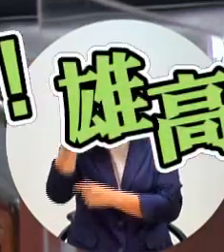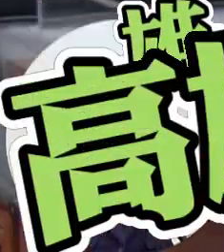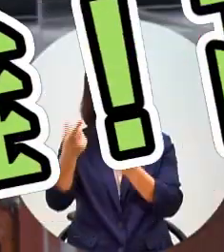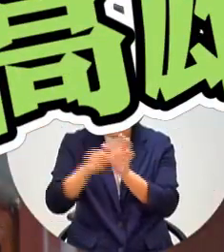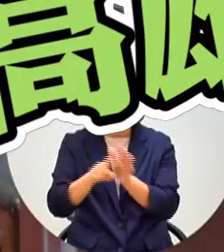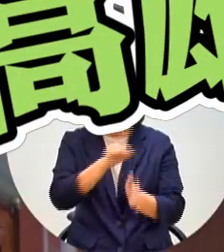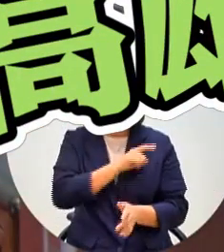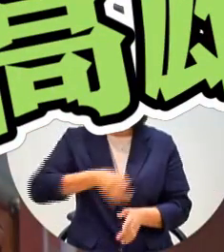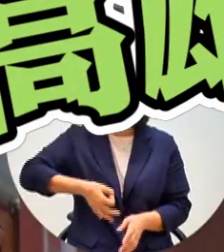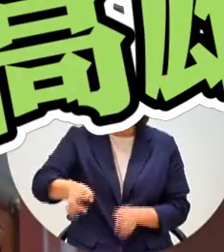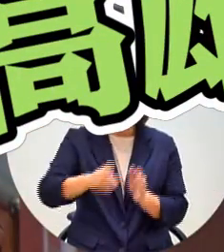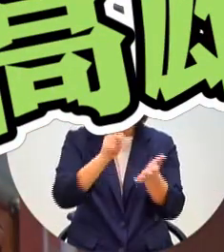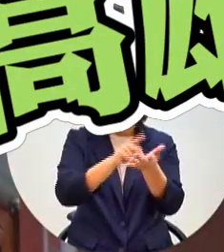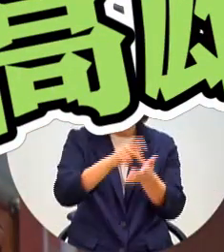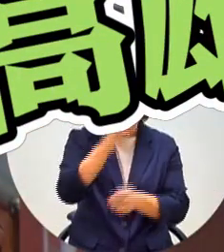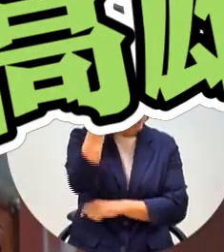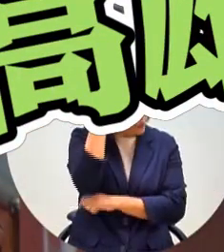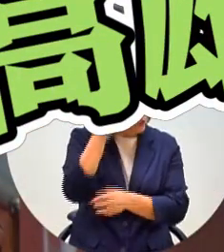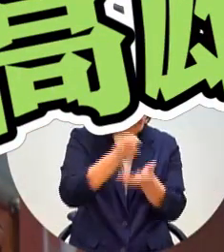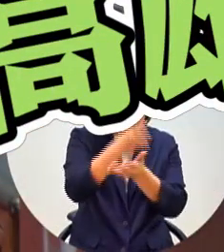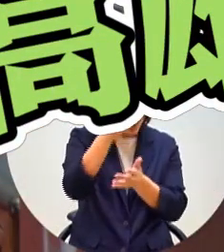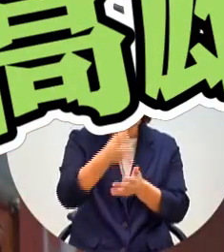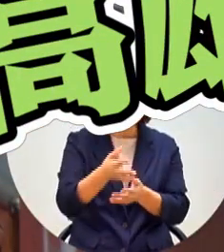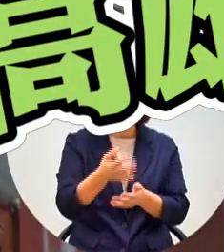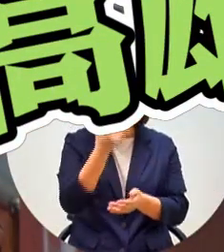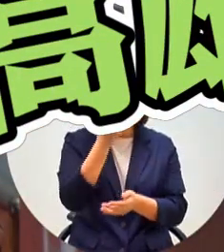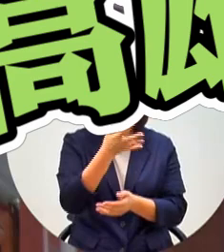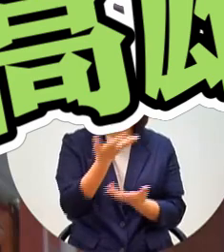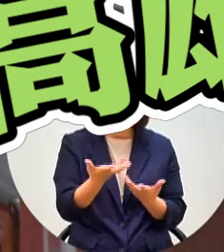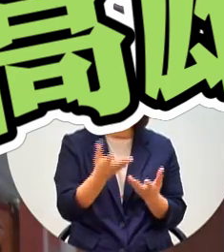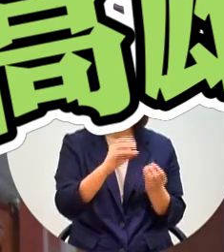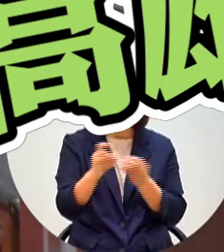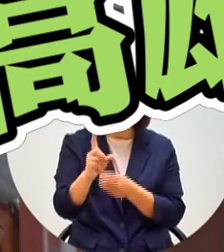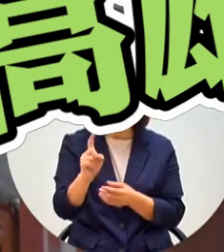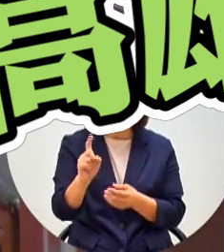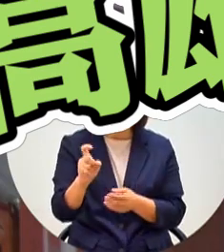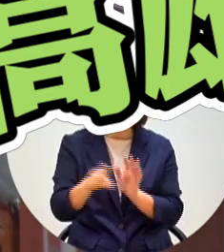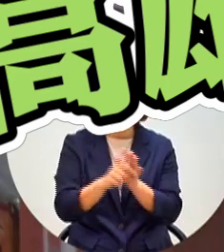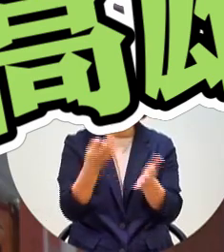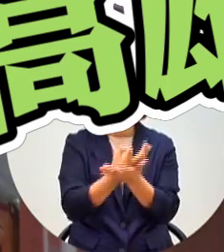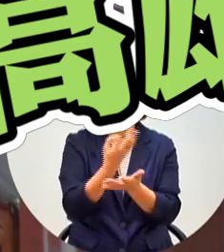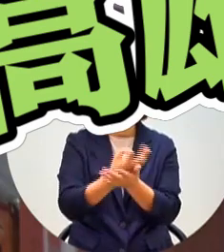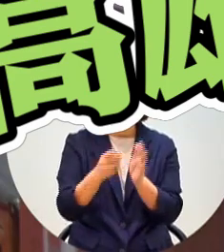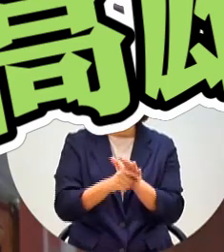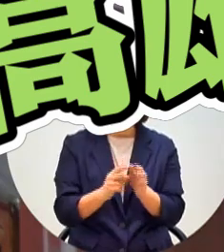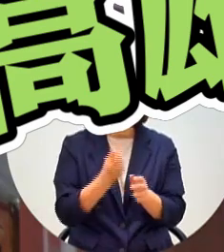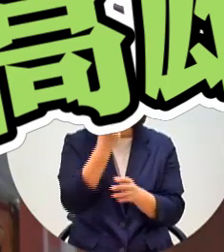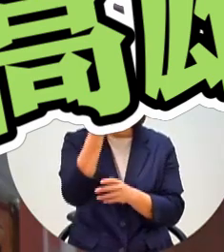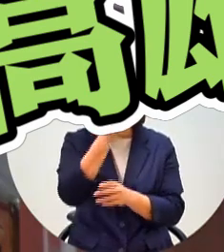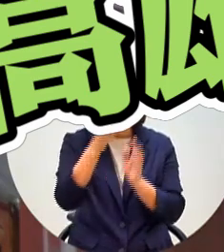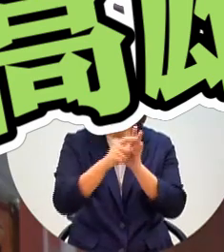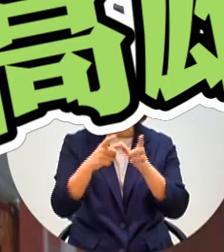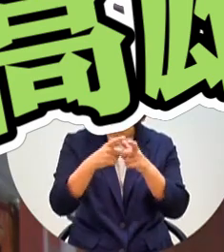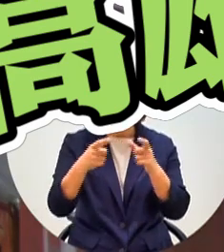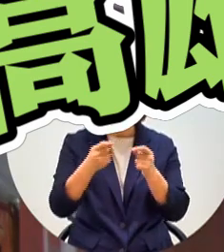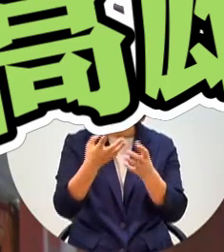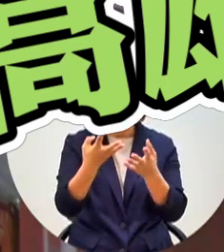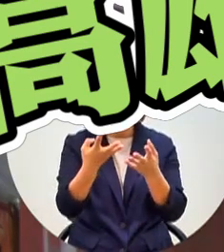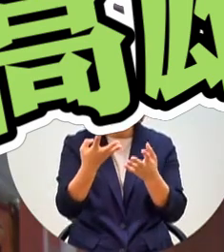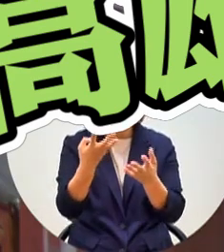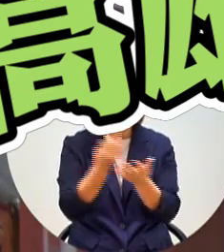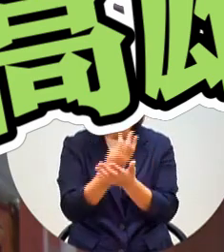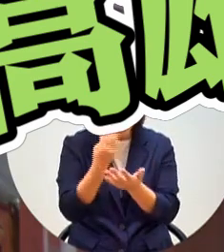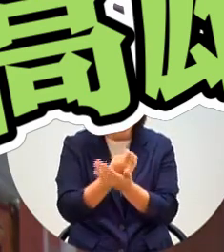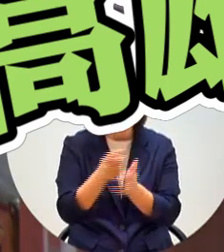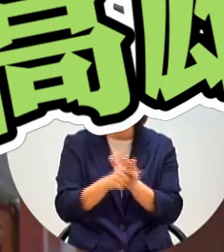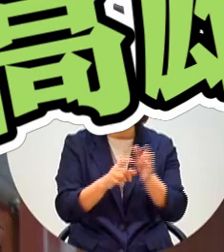馆了。为什么没有办法？因为不足。PCR 量能也不足，人